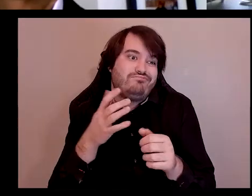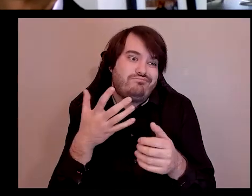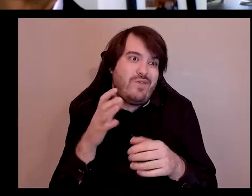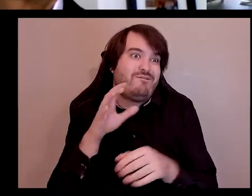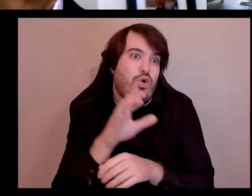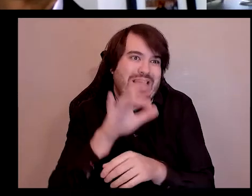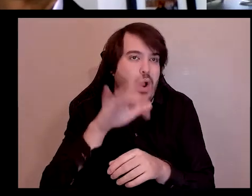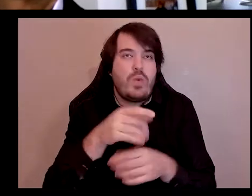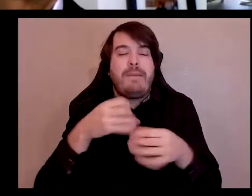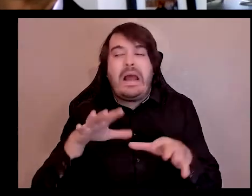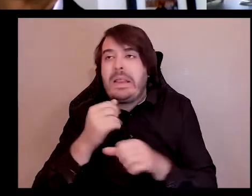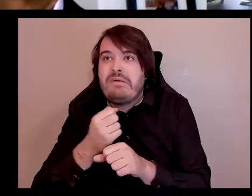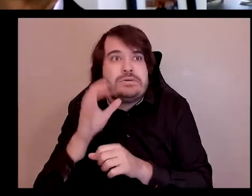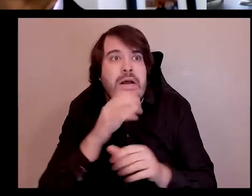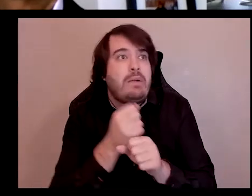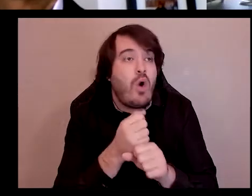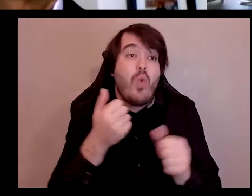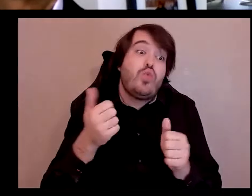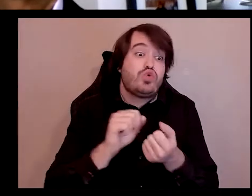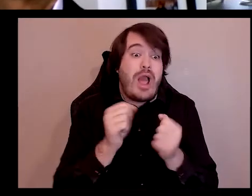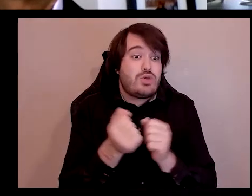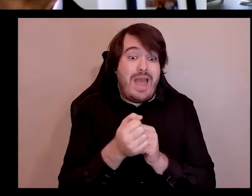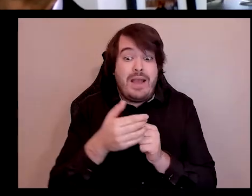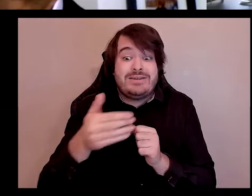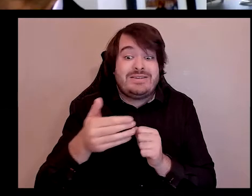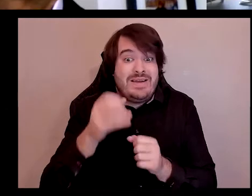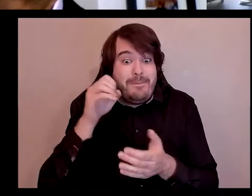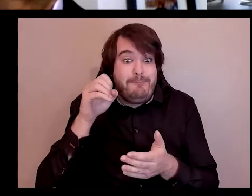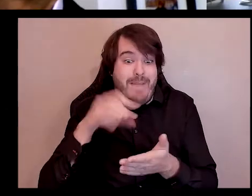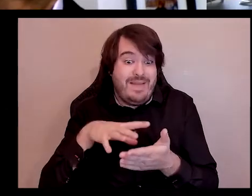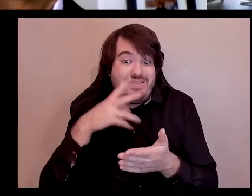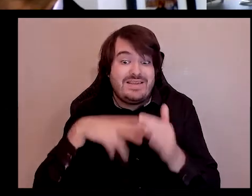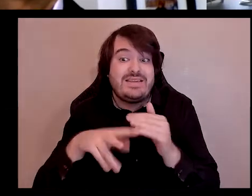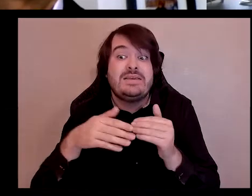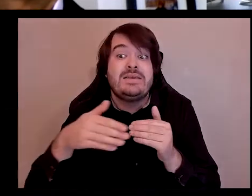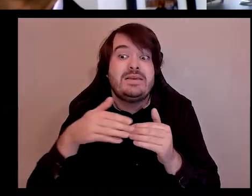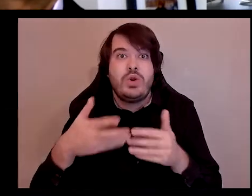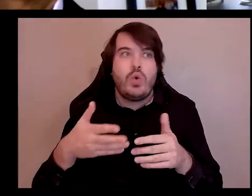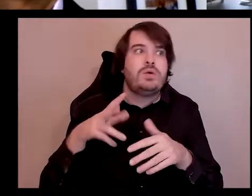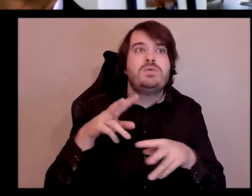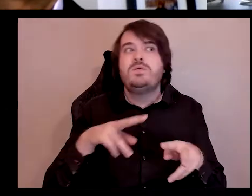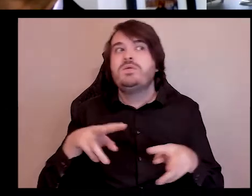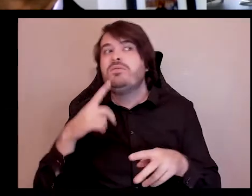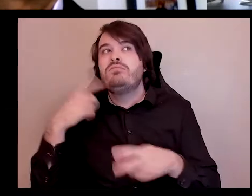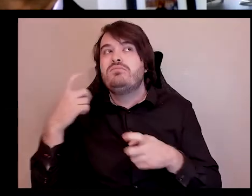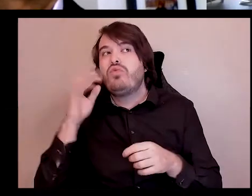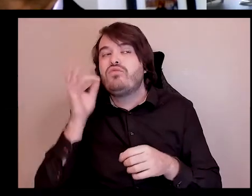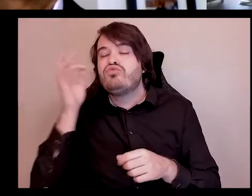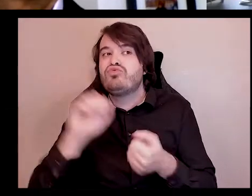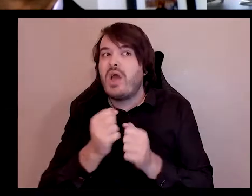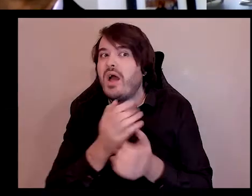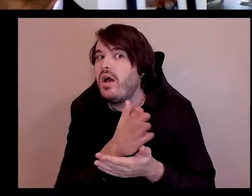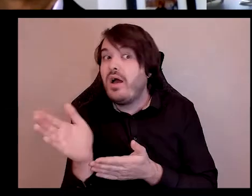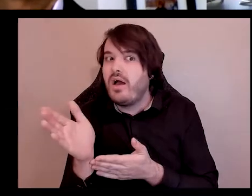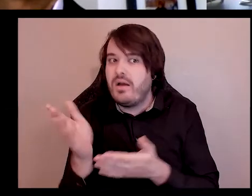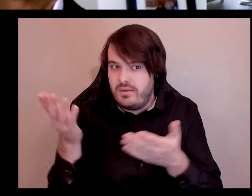et pour les prochaines années, surtout suite à un changement? Un changement qui a été forcé parce que vous êtes à la recherche d'emploi ou un changement que vous êtes en train de planifier